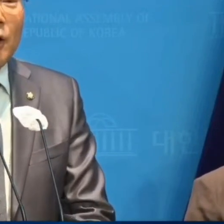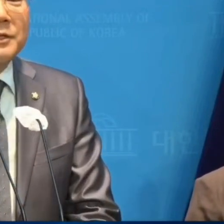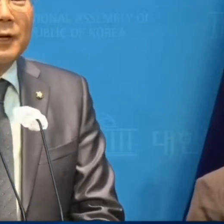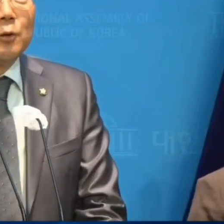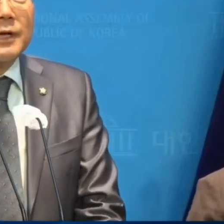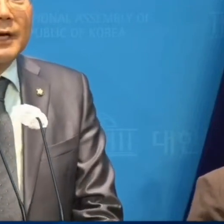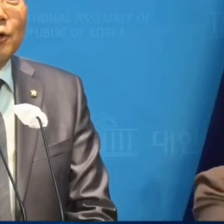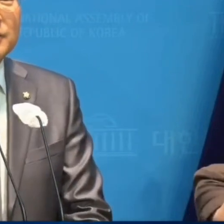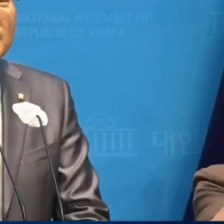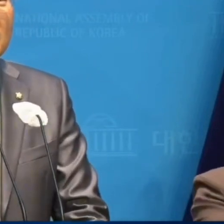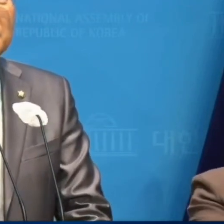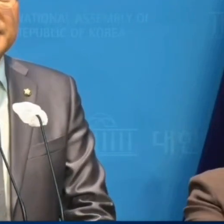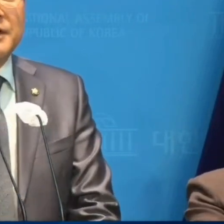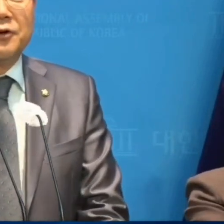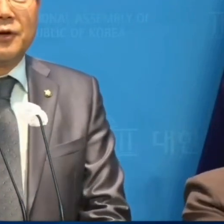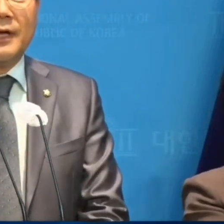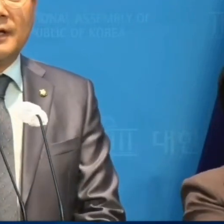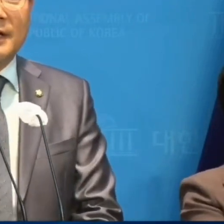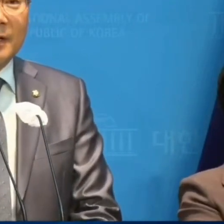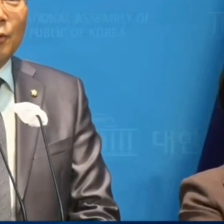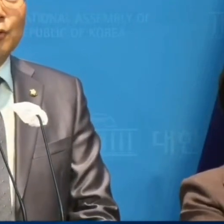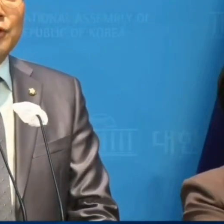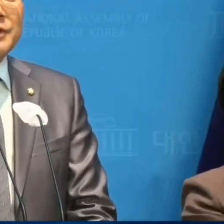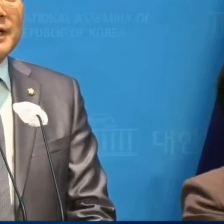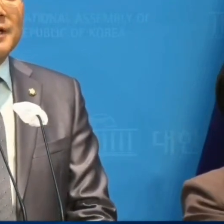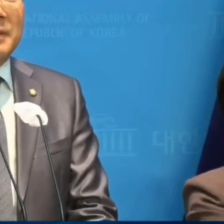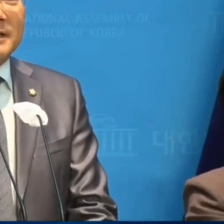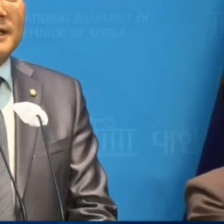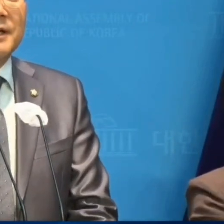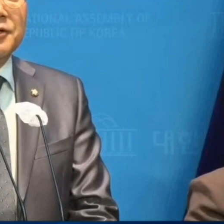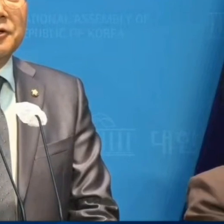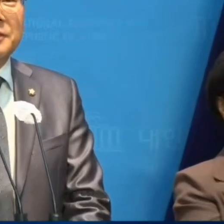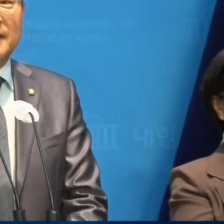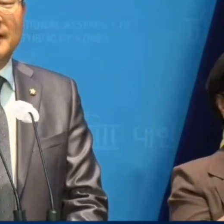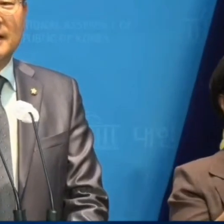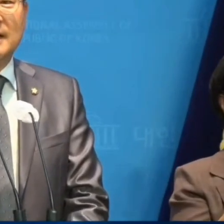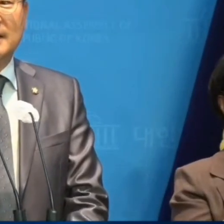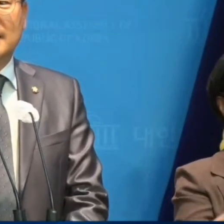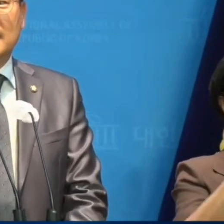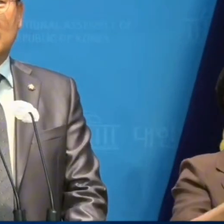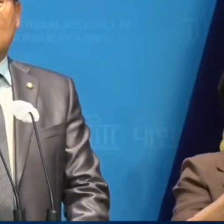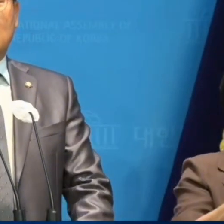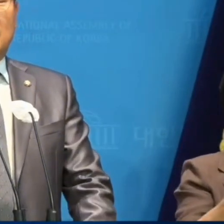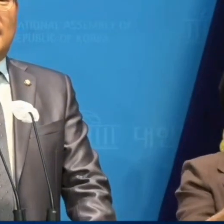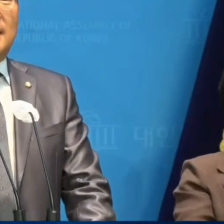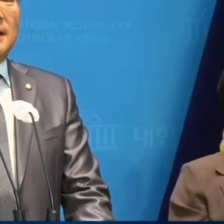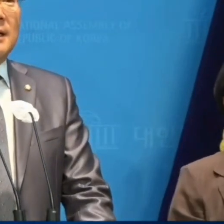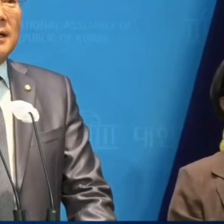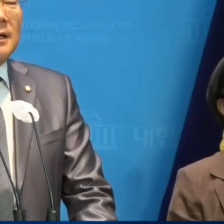예, 검찰 독재 정치 탄압 대책위원회 공동위원장 박찬대 의원입니다.